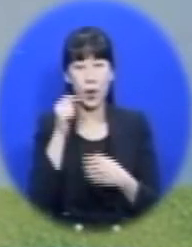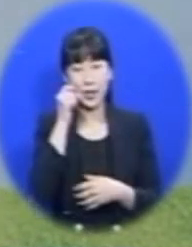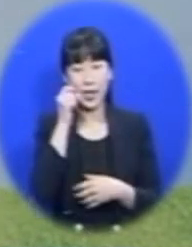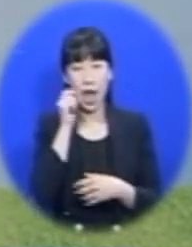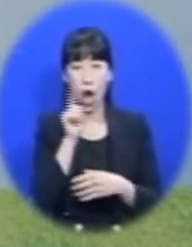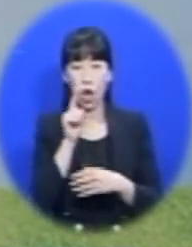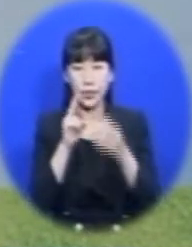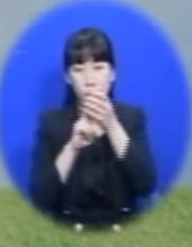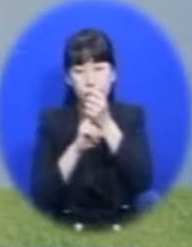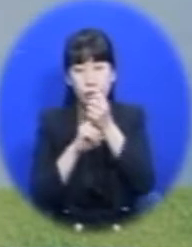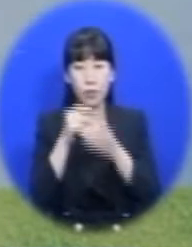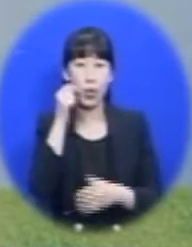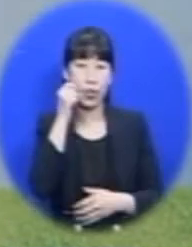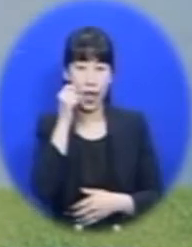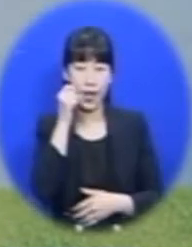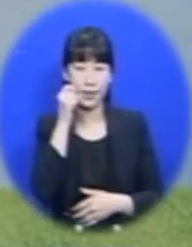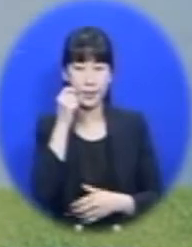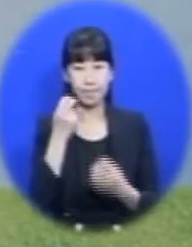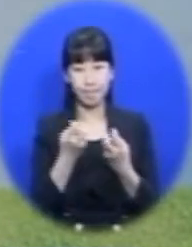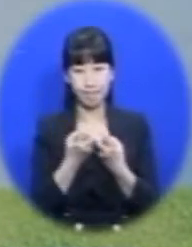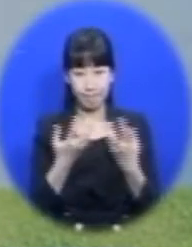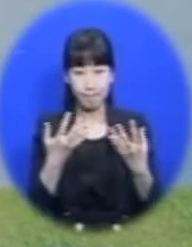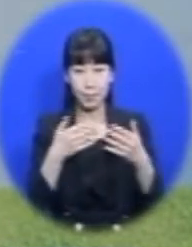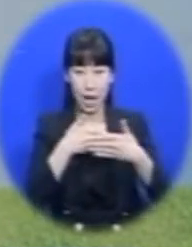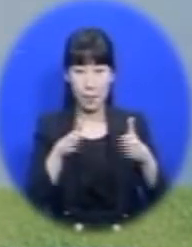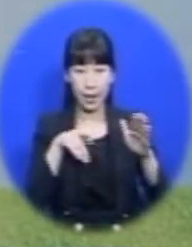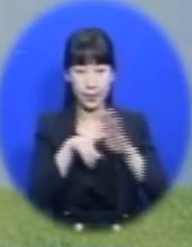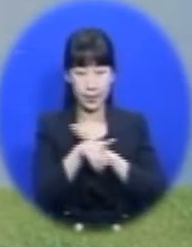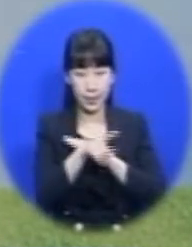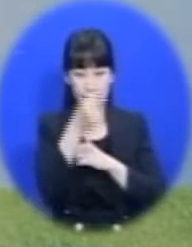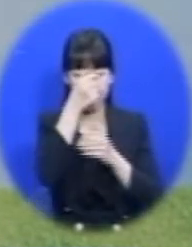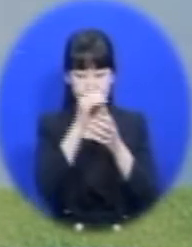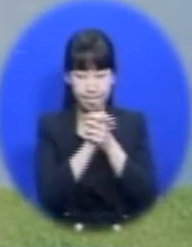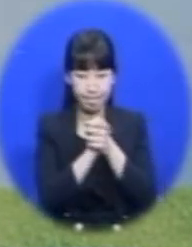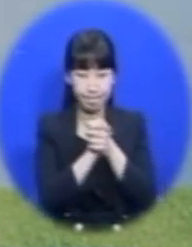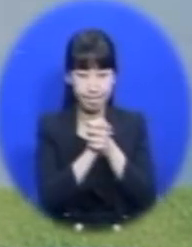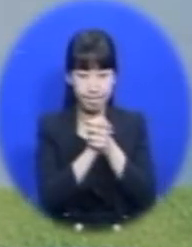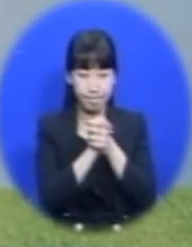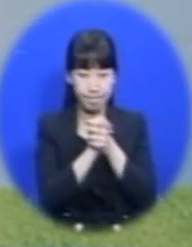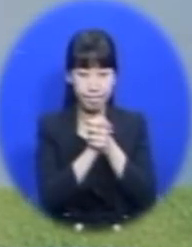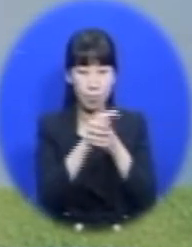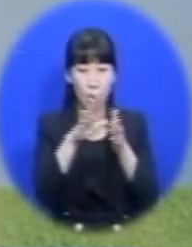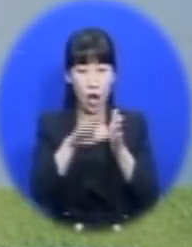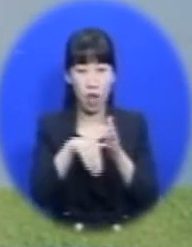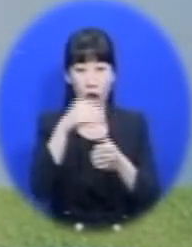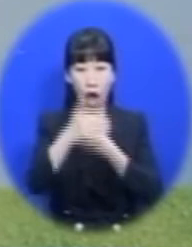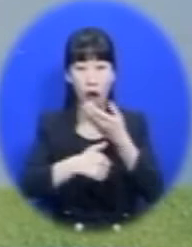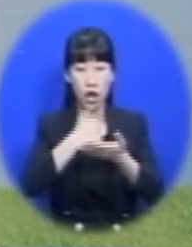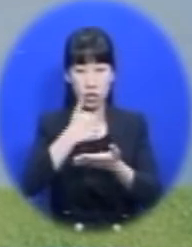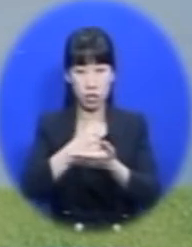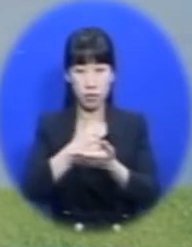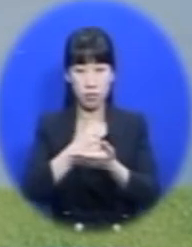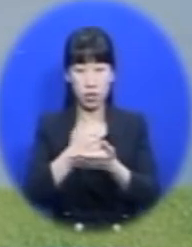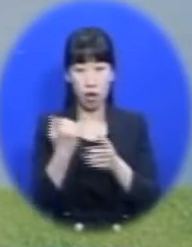데도 없어요. 골방에 들어가서 기도합니다. 기도 중에 하나님께서 이 캐롤라인